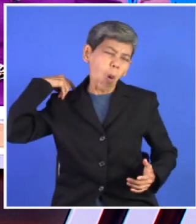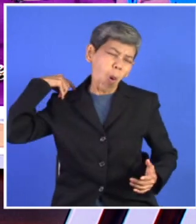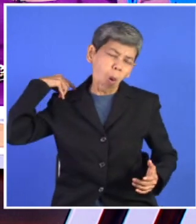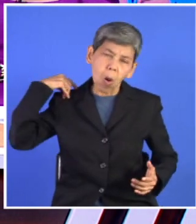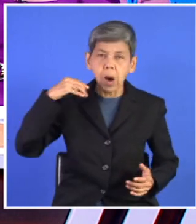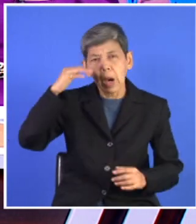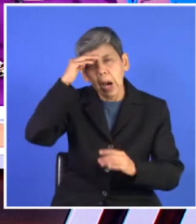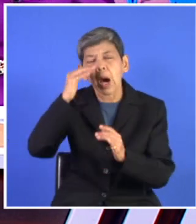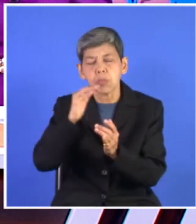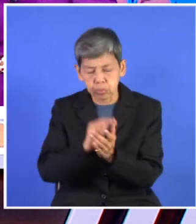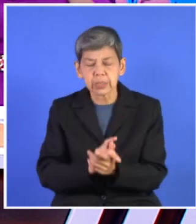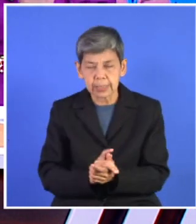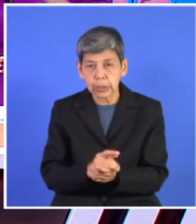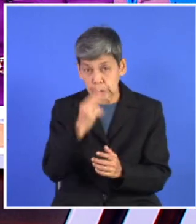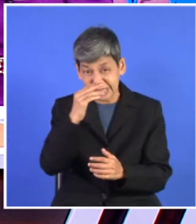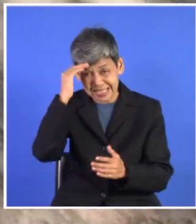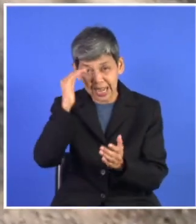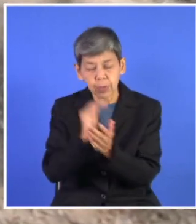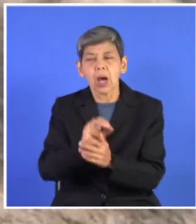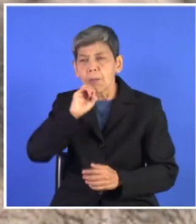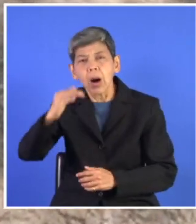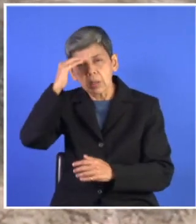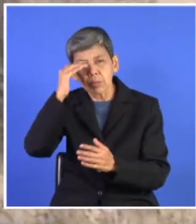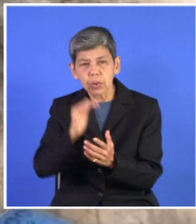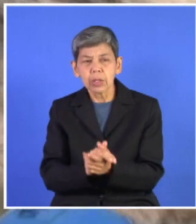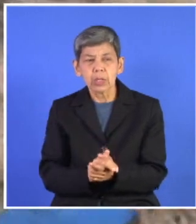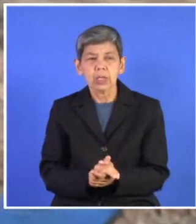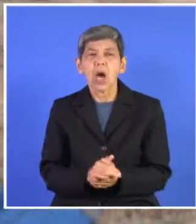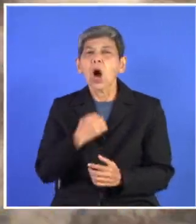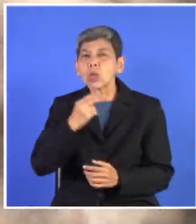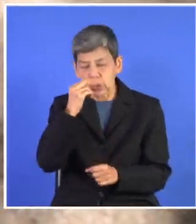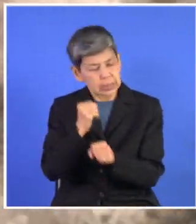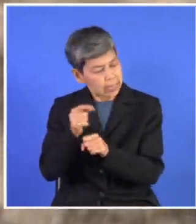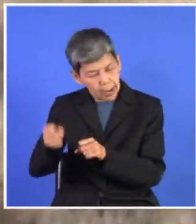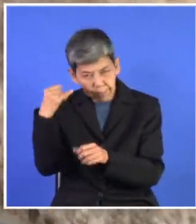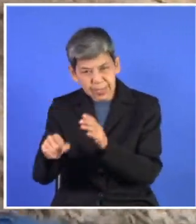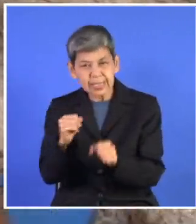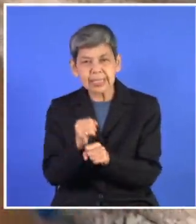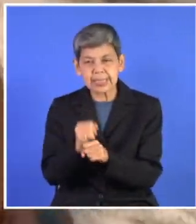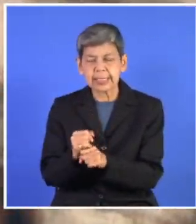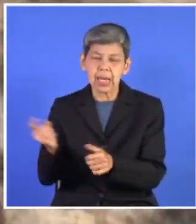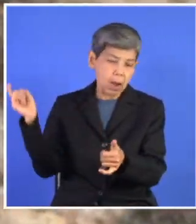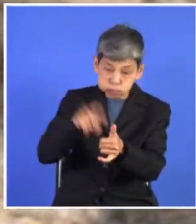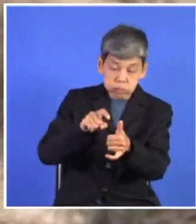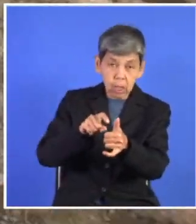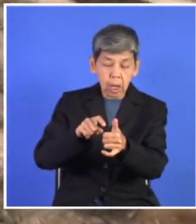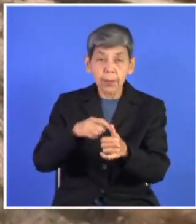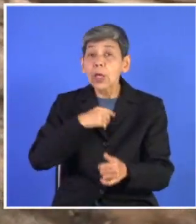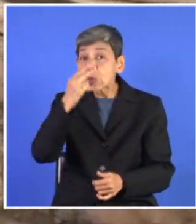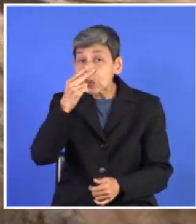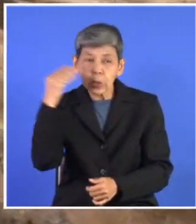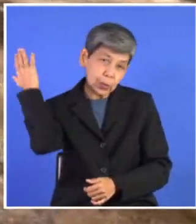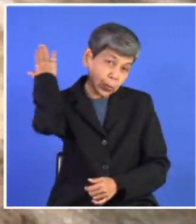ซะเองเลยนะคะและนี่ตำรวจก็ต้องมาแจ้งตำรวจนะคะเพราะให้มาดำเนินคดีกับคนที่ก่อเหตุนะคะนี่ให้ดูแ